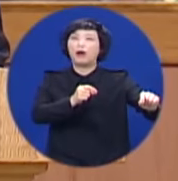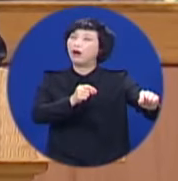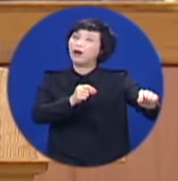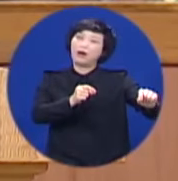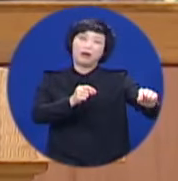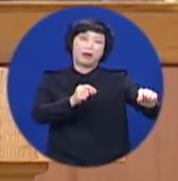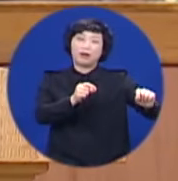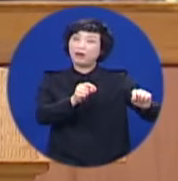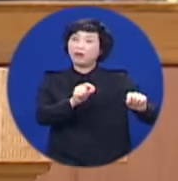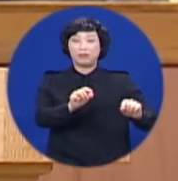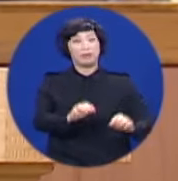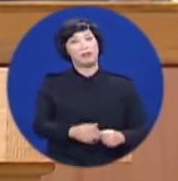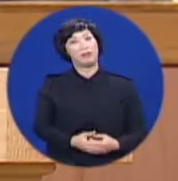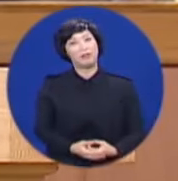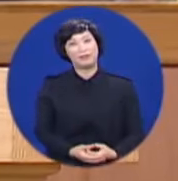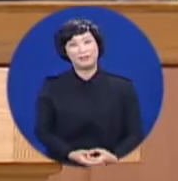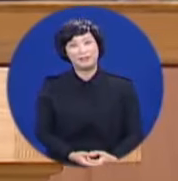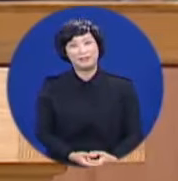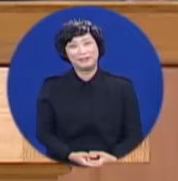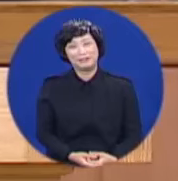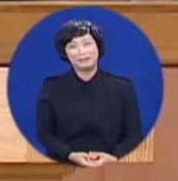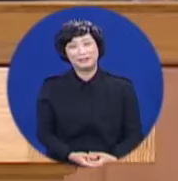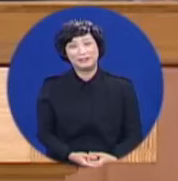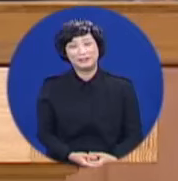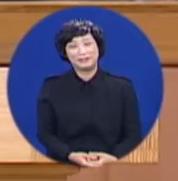영원히 산단 말인데